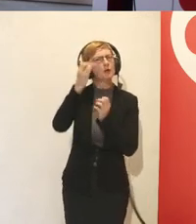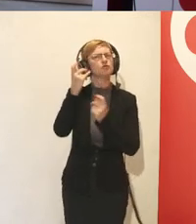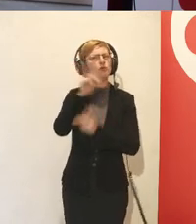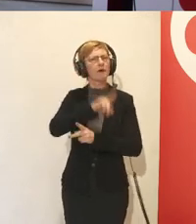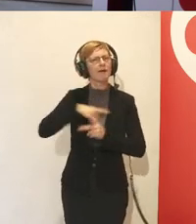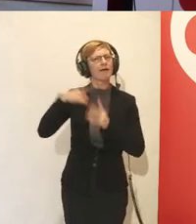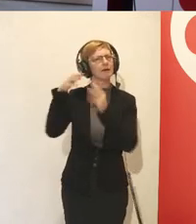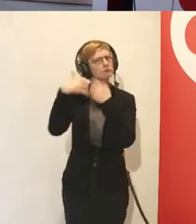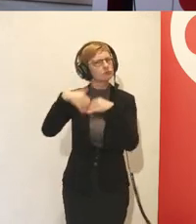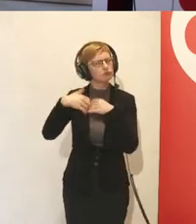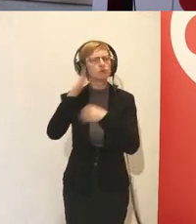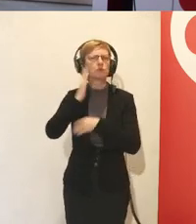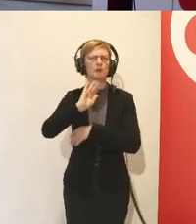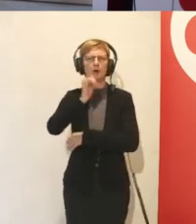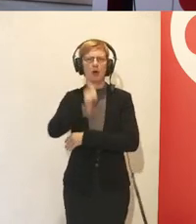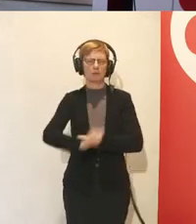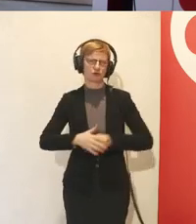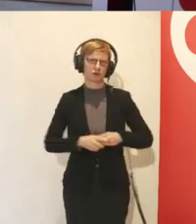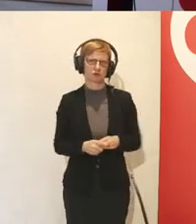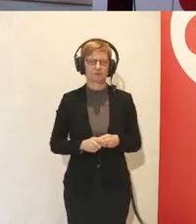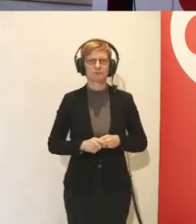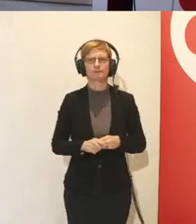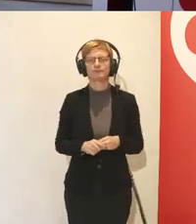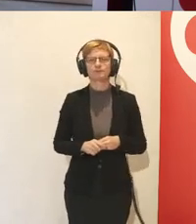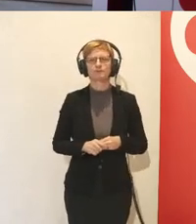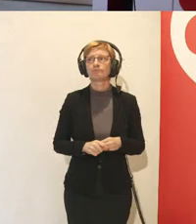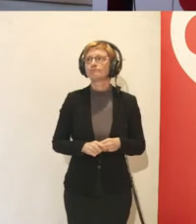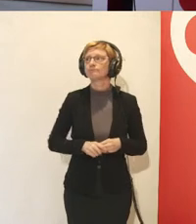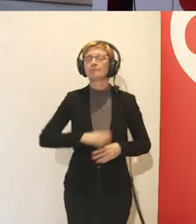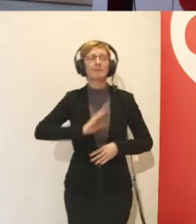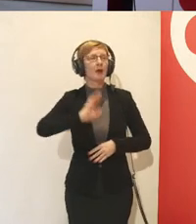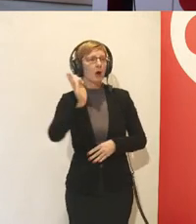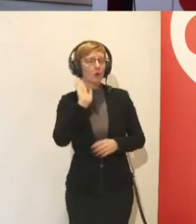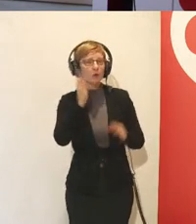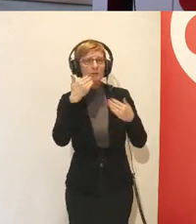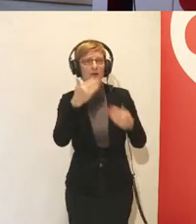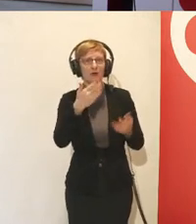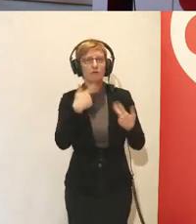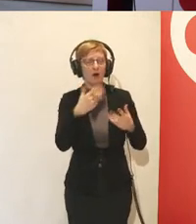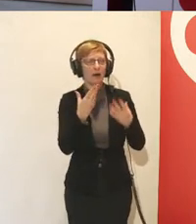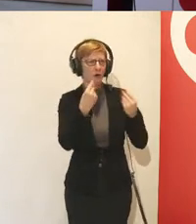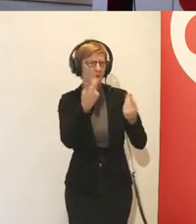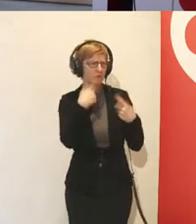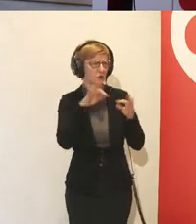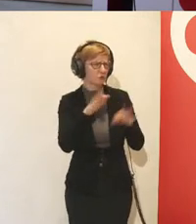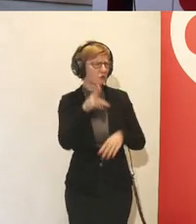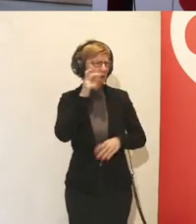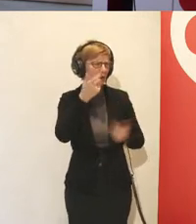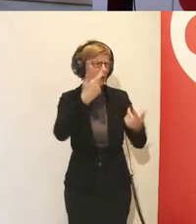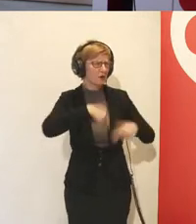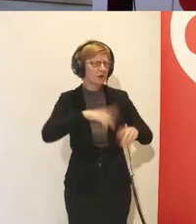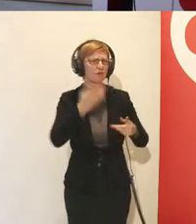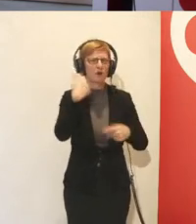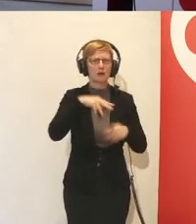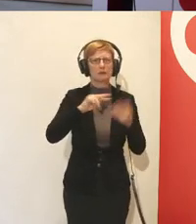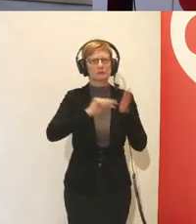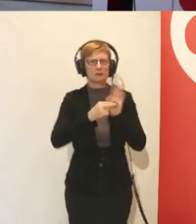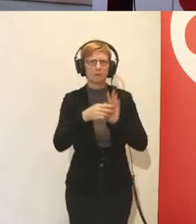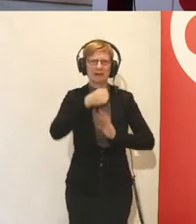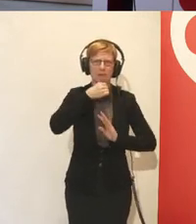bewertet ja hallo danke für die einladung geschaffen gehört nicht gut es hat freundin bist du probleme mit